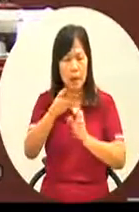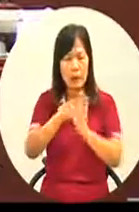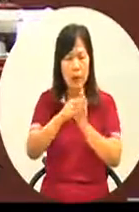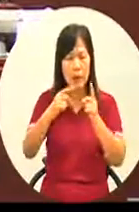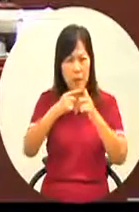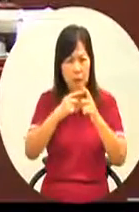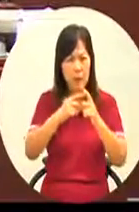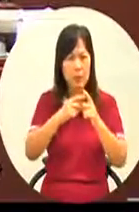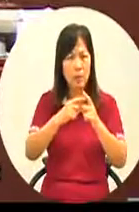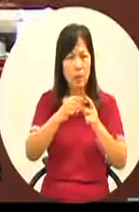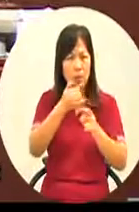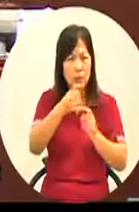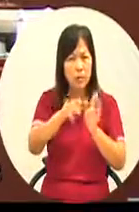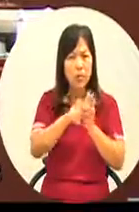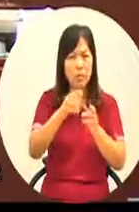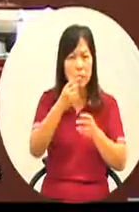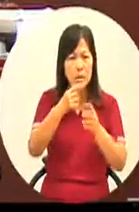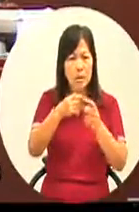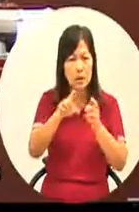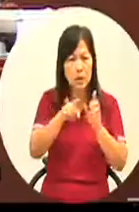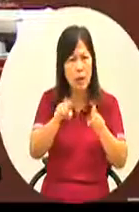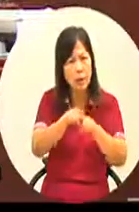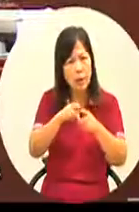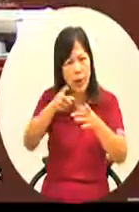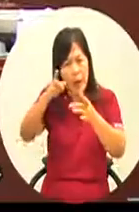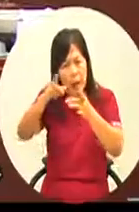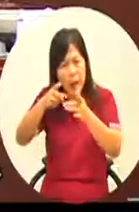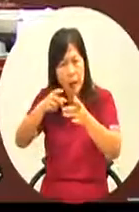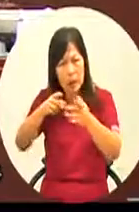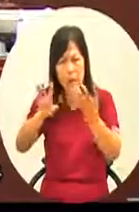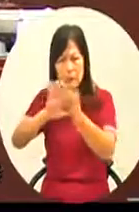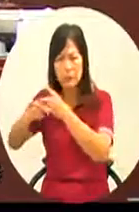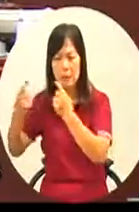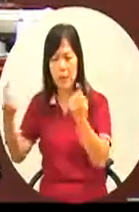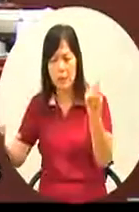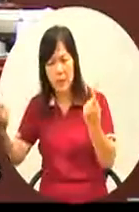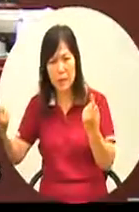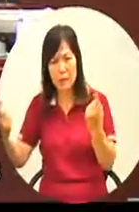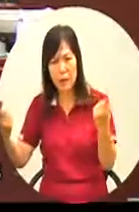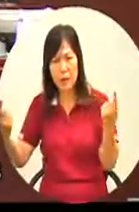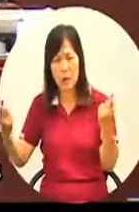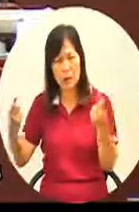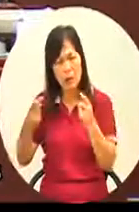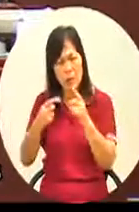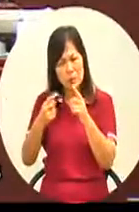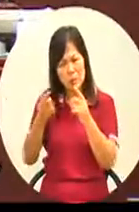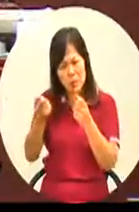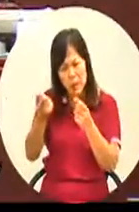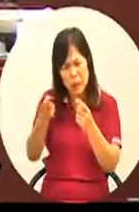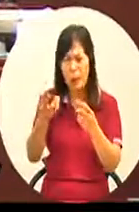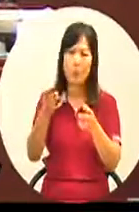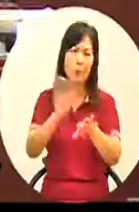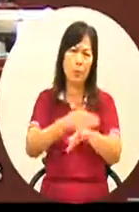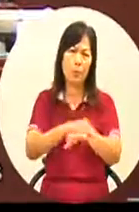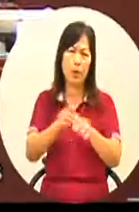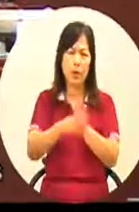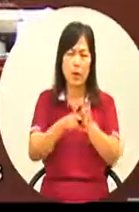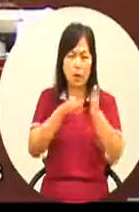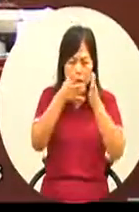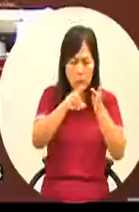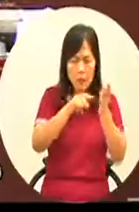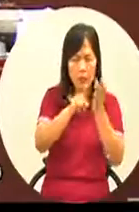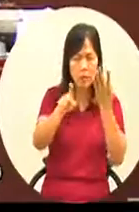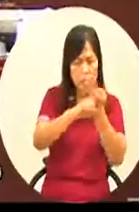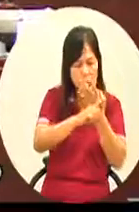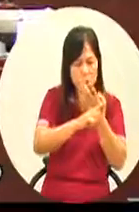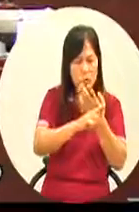实照讲起来，其实伊并无偏别的所在较少。唔过，阮会来了解因的专业度啦。 一个六个都是一个基础